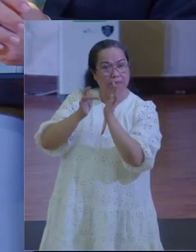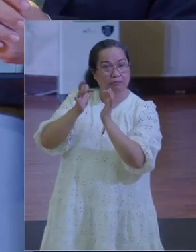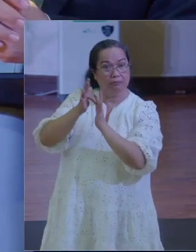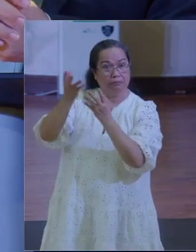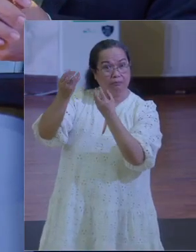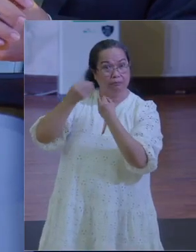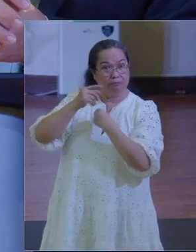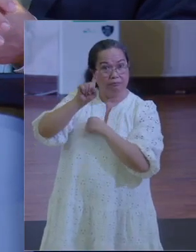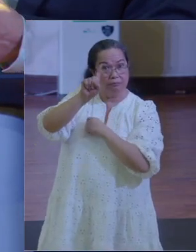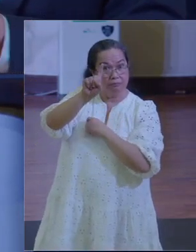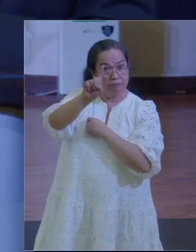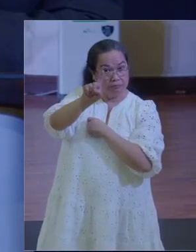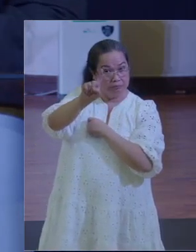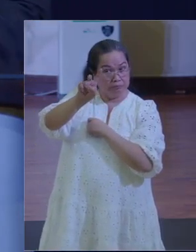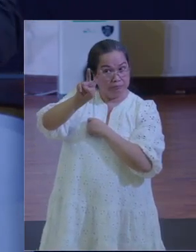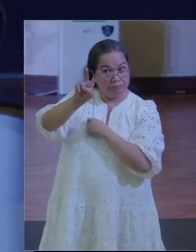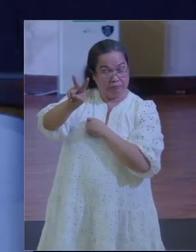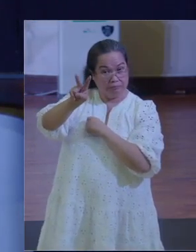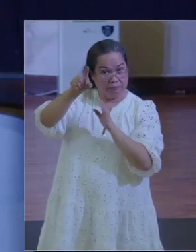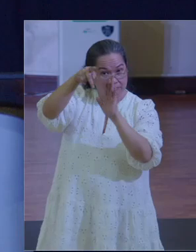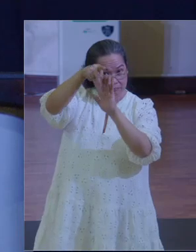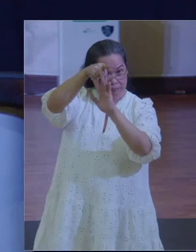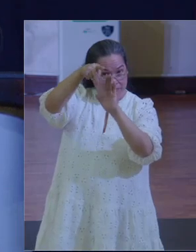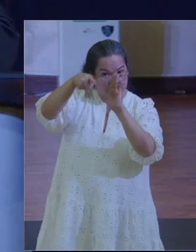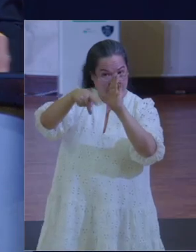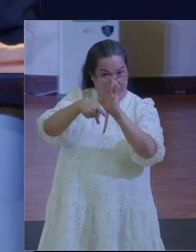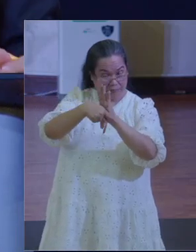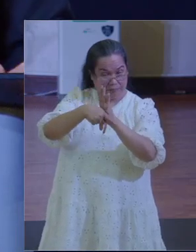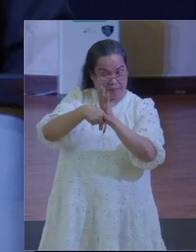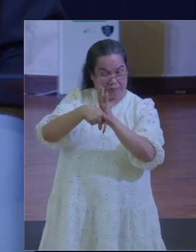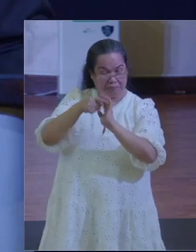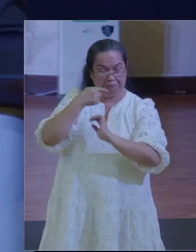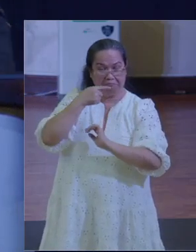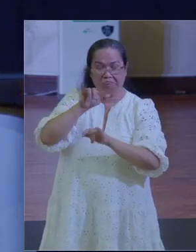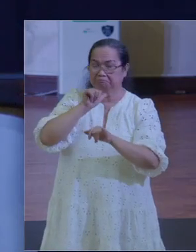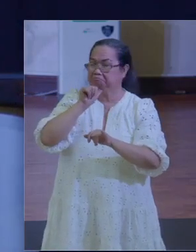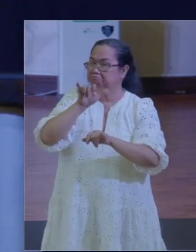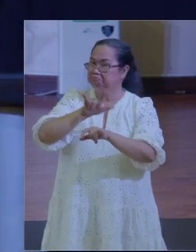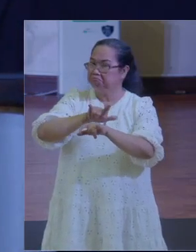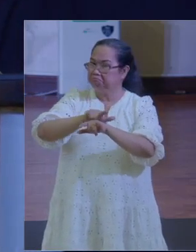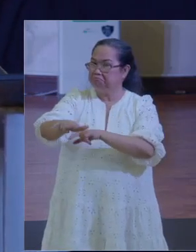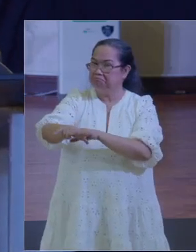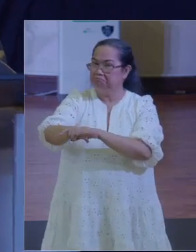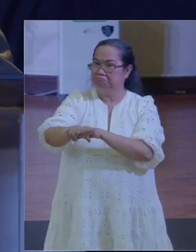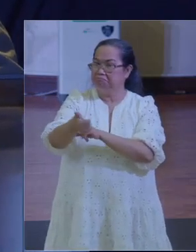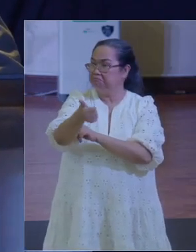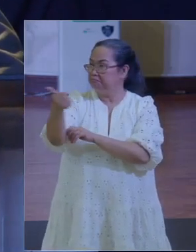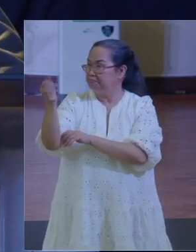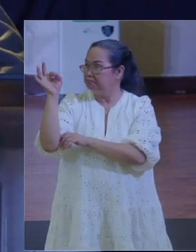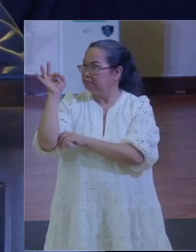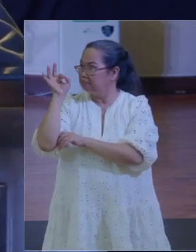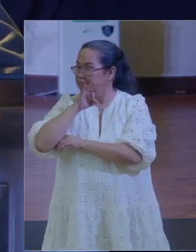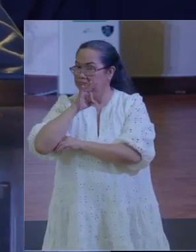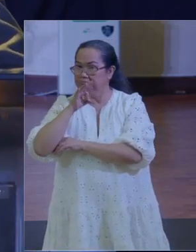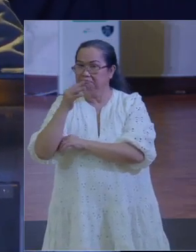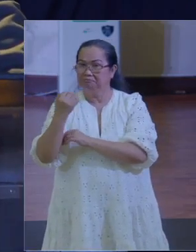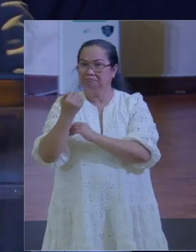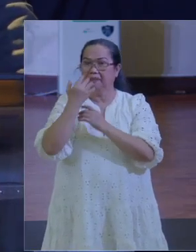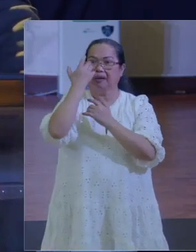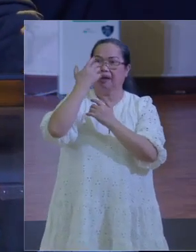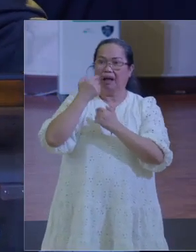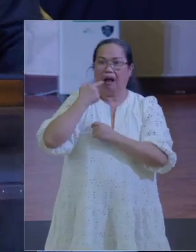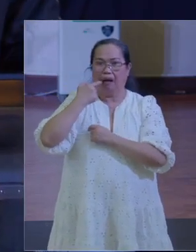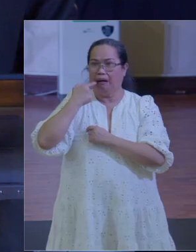prinsipyo upang maiwasan natin ang panglilinlang sa sarili at panglilinlang ng ibang tao. Ngayon